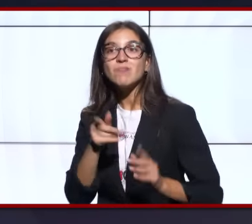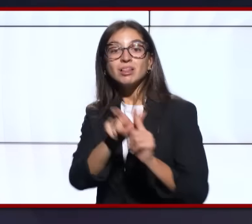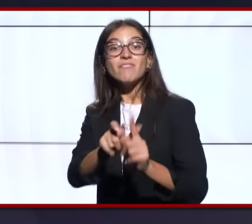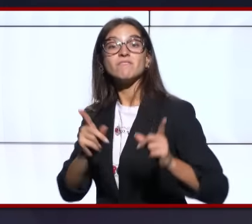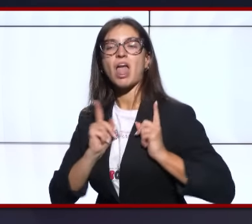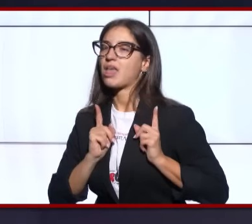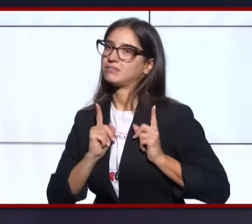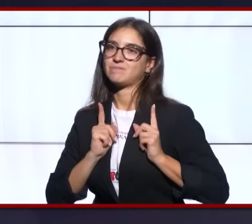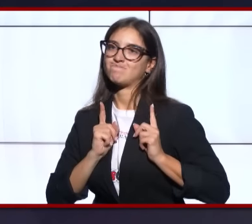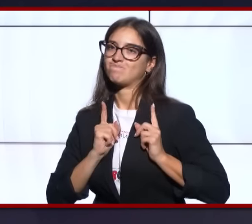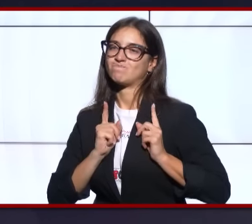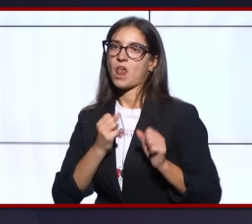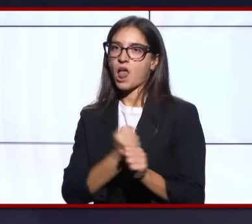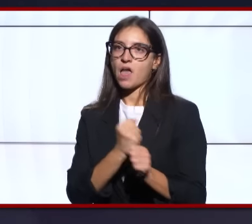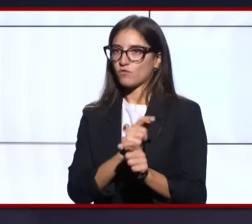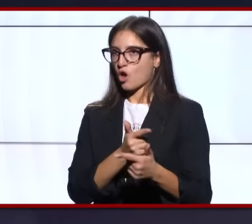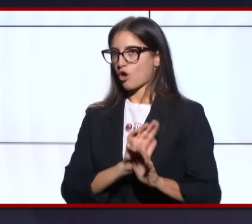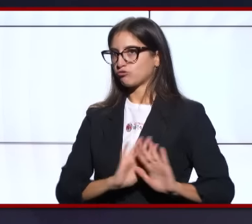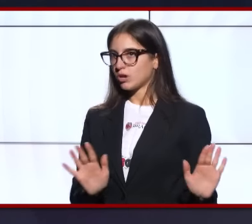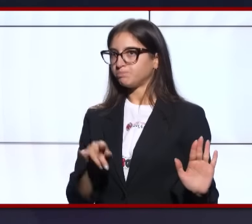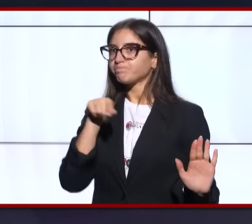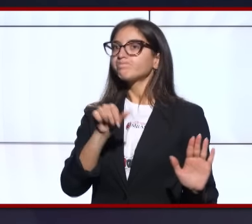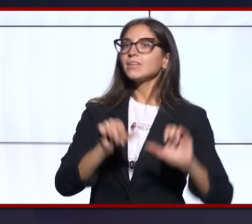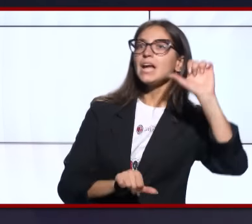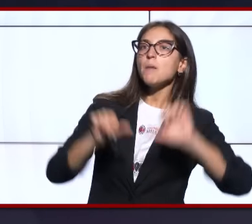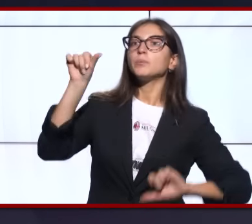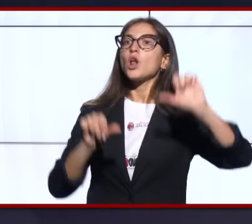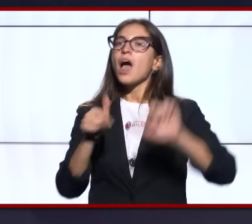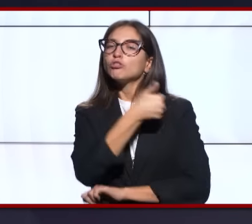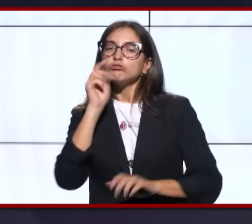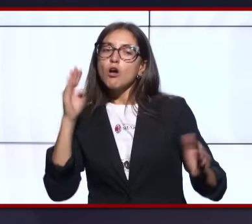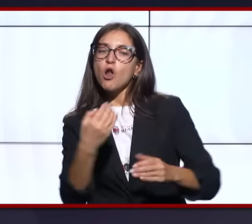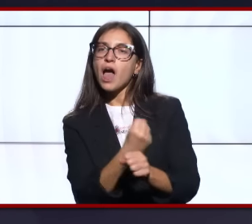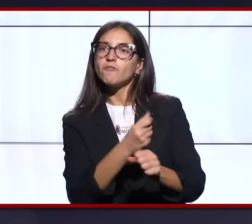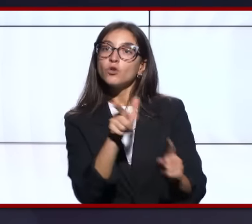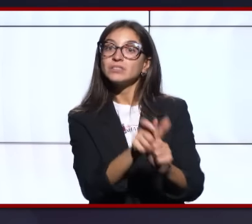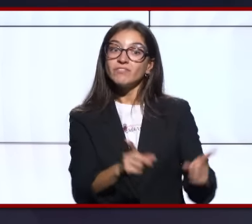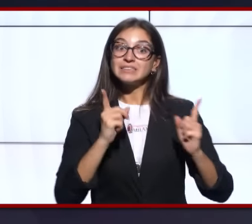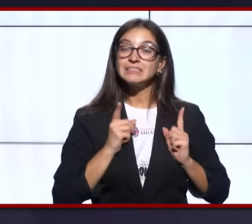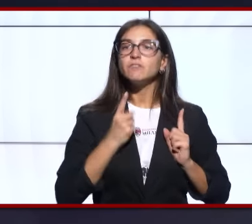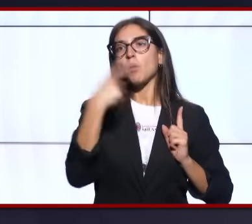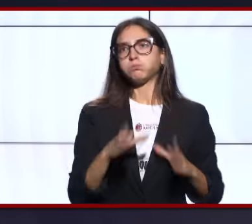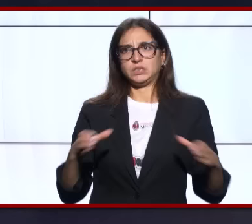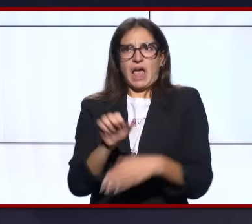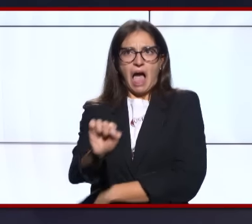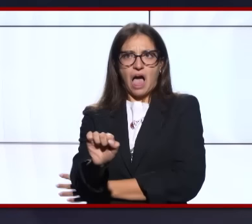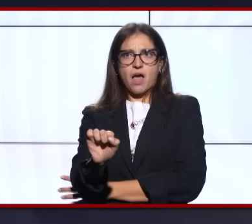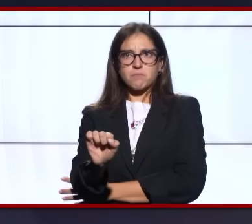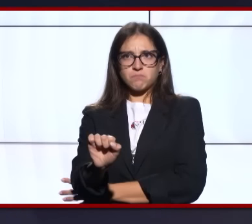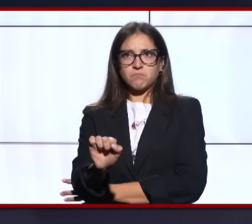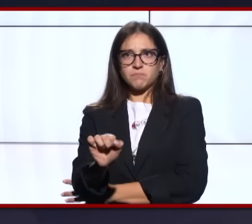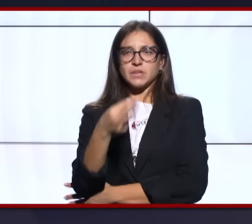ha un campionato dove si lavora difensivamente e Serie A un delle squadra